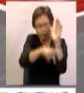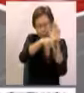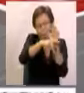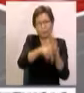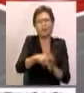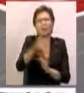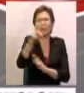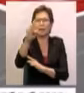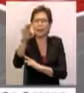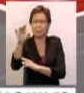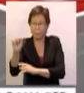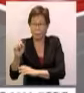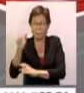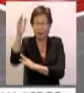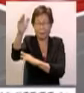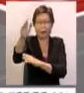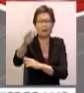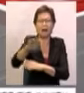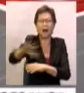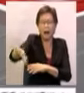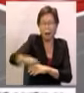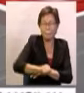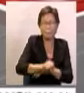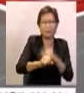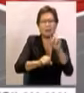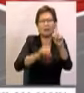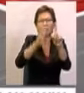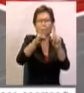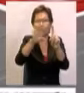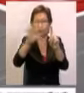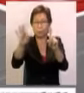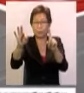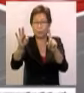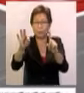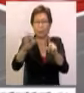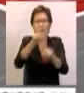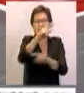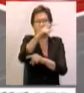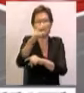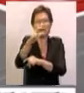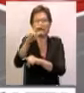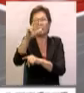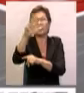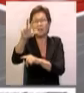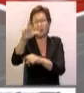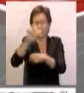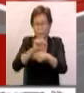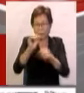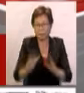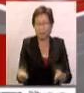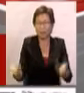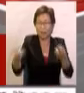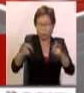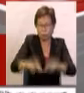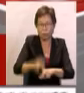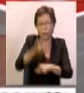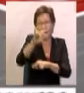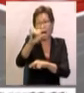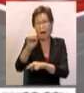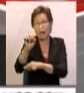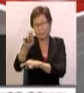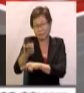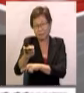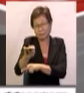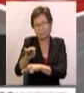Kementerian Belia dan Sukan KBS akan mengambil semula 169 daripada 303 kakitangan kontrak Institut Sukan Negara